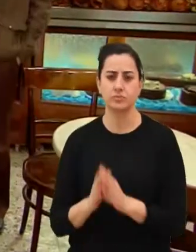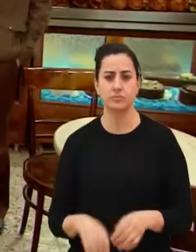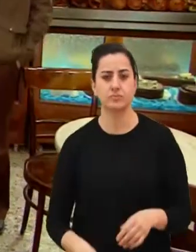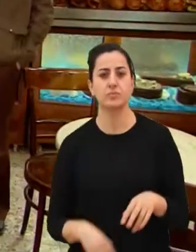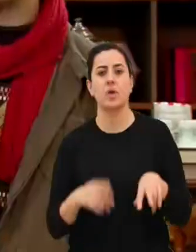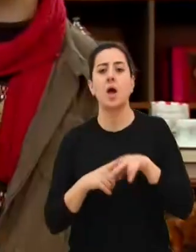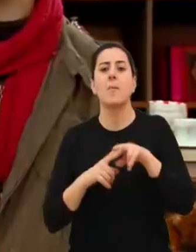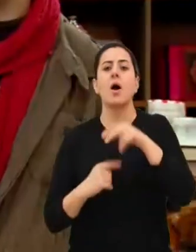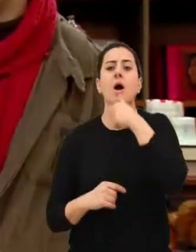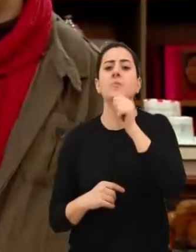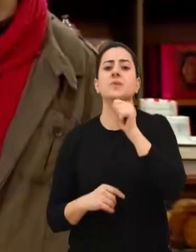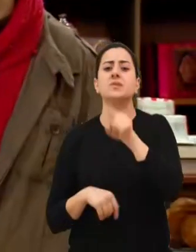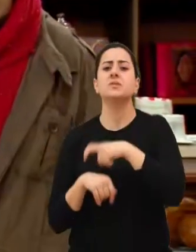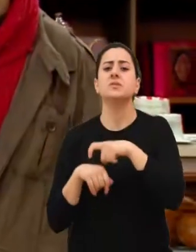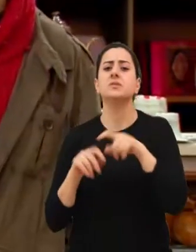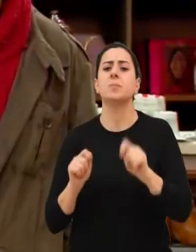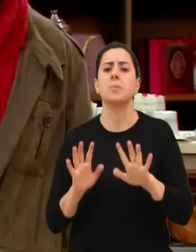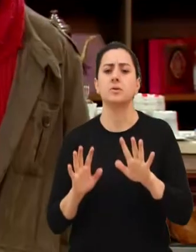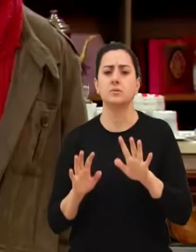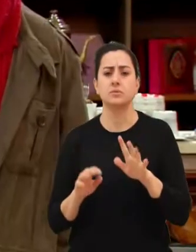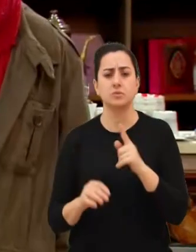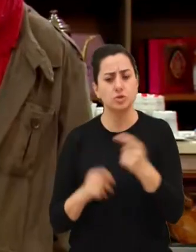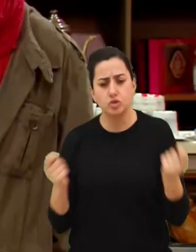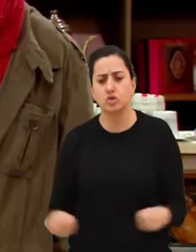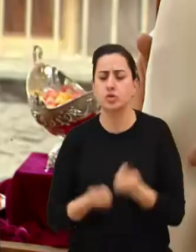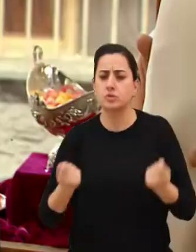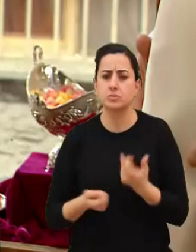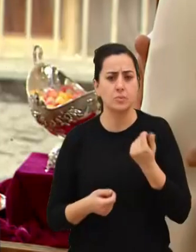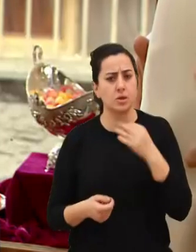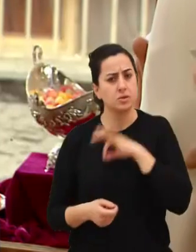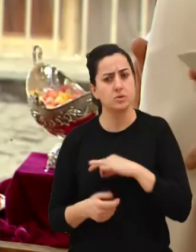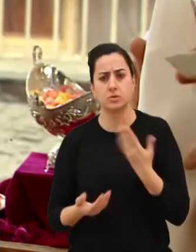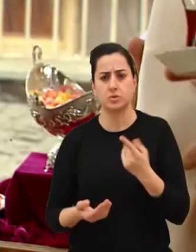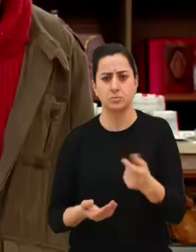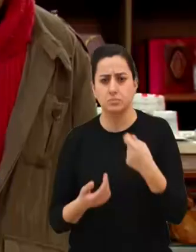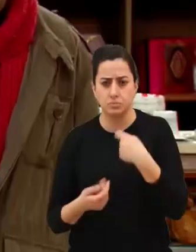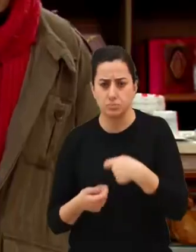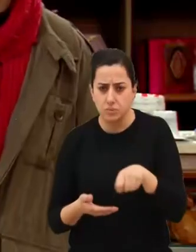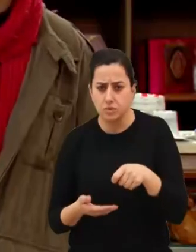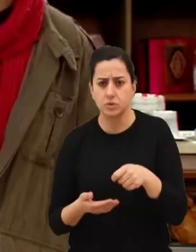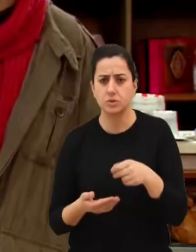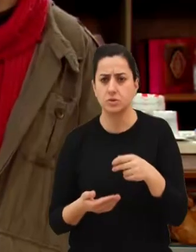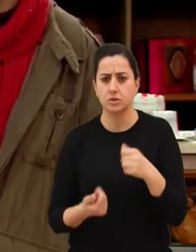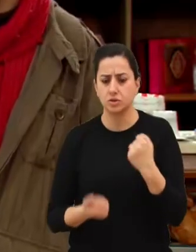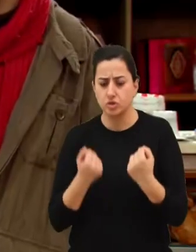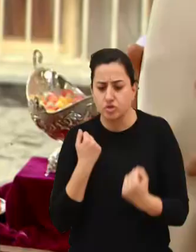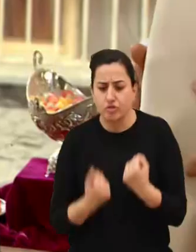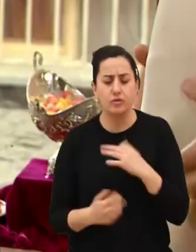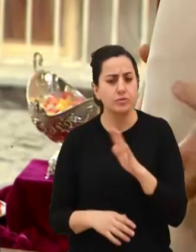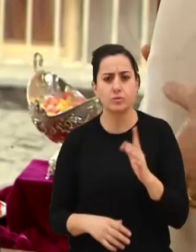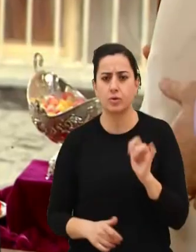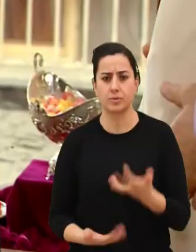Ahmet abicim sen hiç sinirlenme abi. Sen bileğinin hakkıyla çalışıyorsun. Sermayenin kızına şoförlük yapman bunu değiştirmez